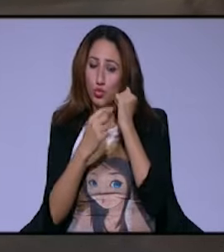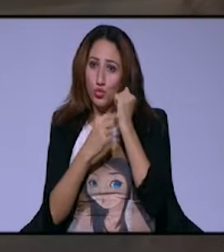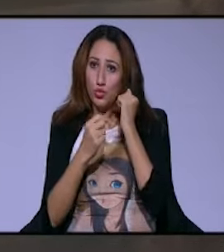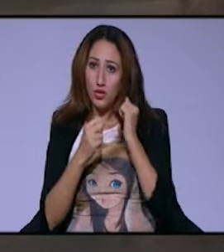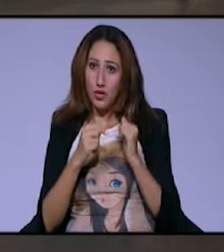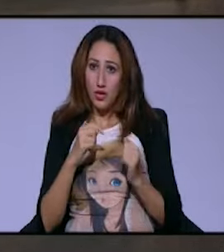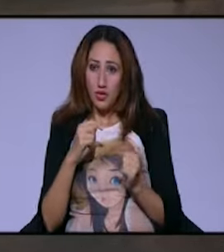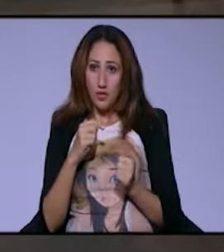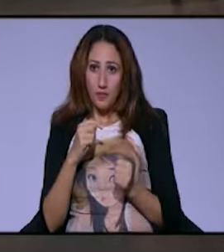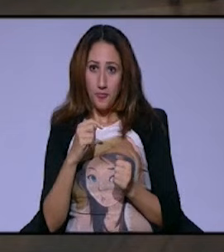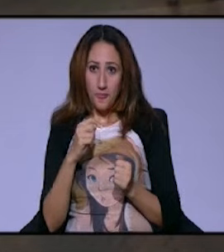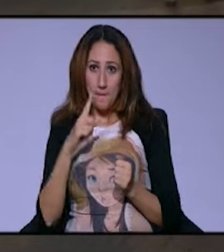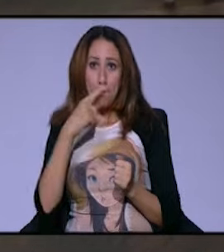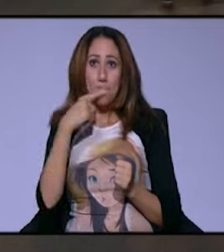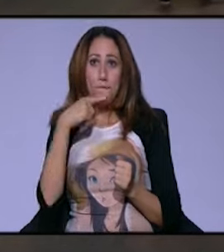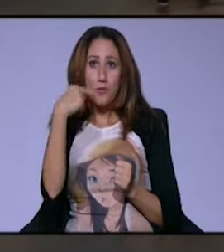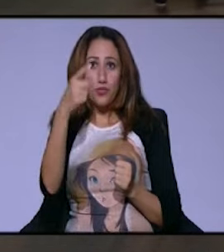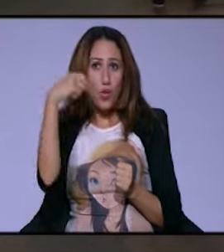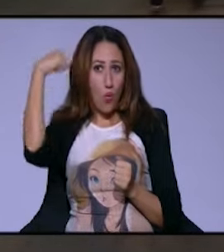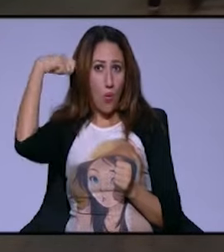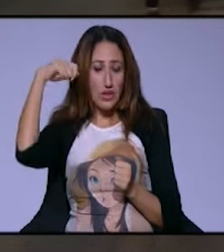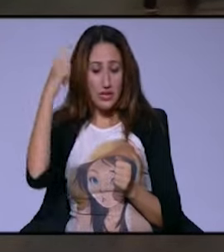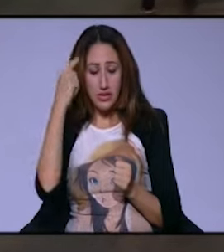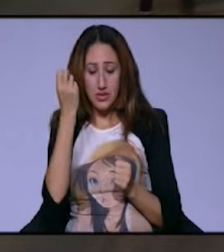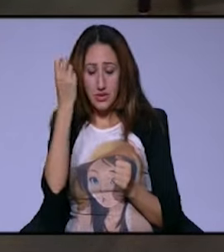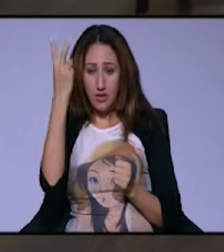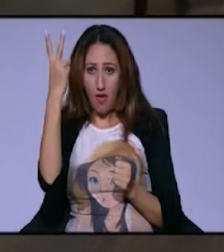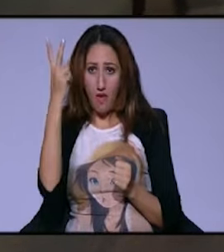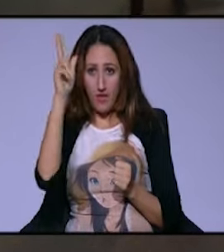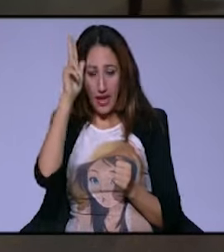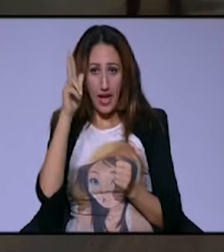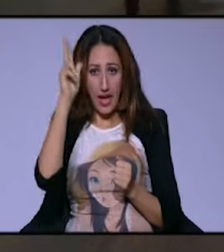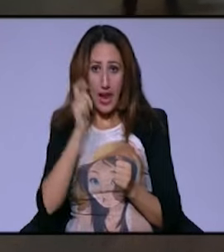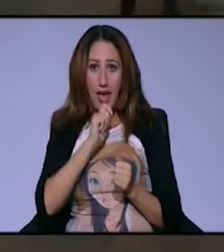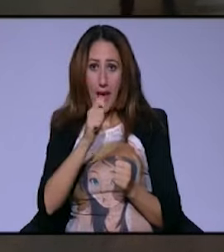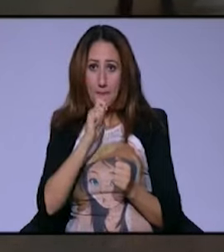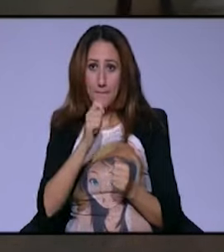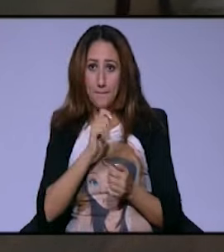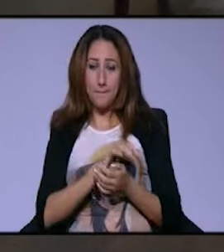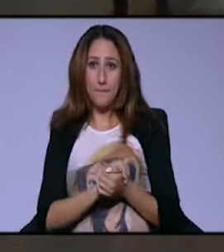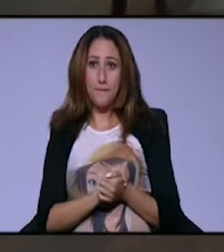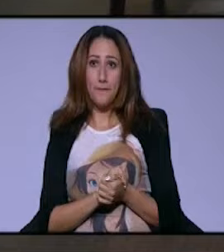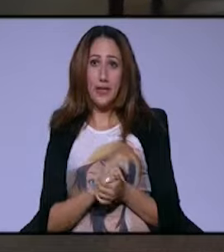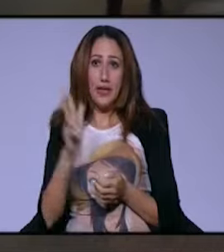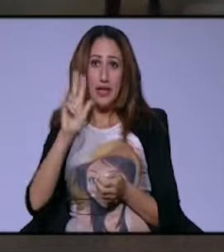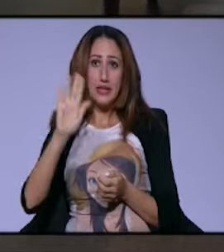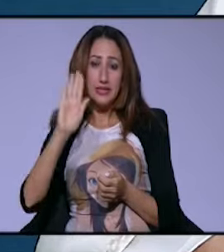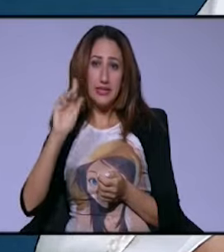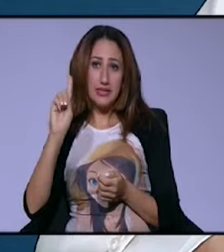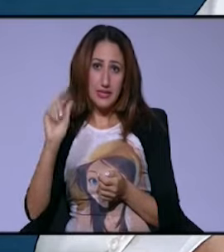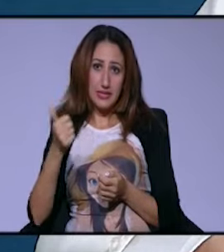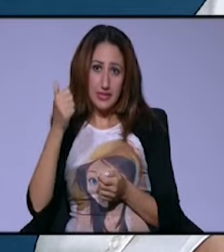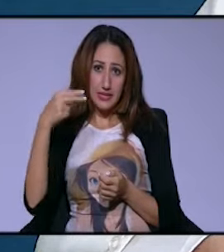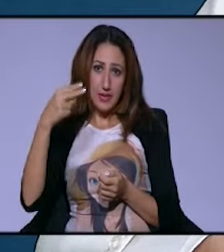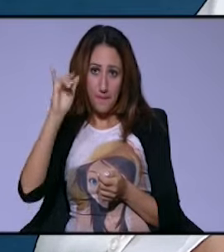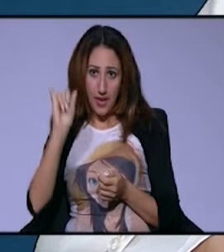الرجل، فكان وزير الثقافة ساعتها والإعلام كان الأستاذ السباعي مظبوط.